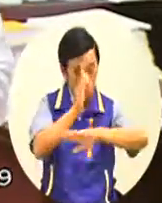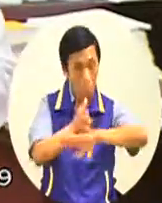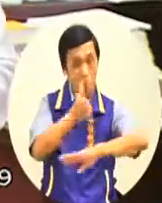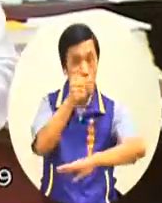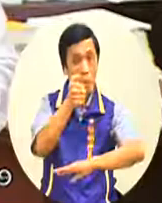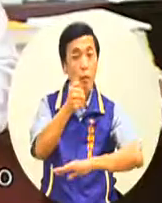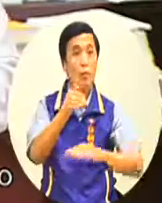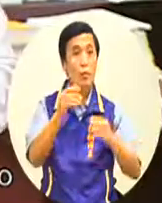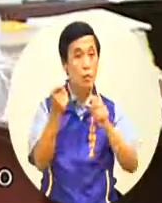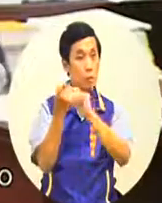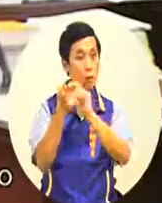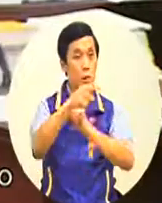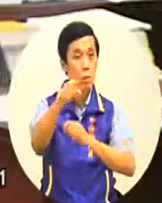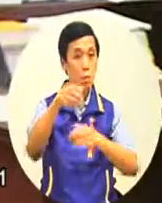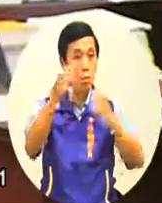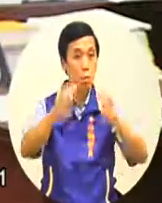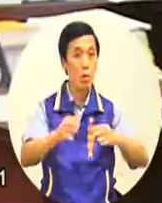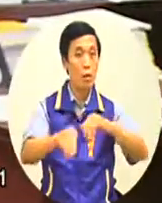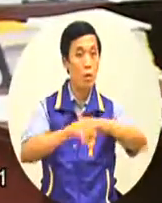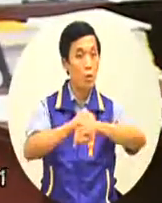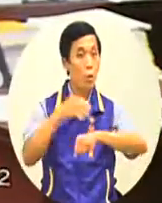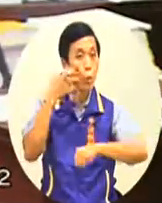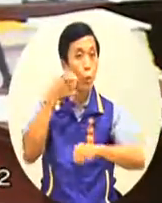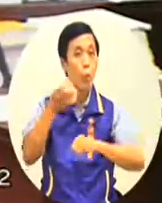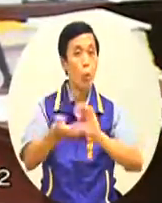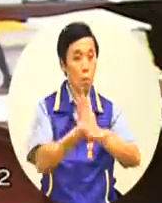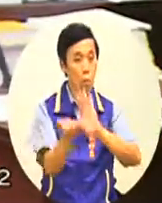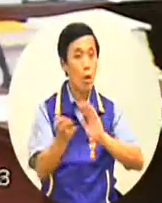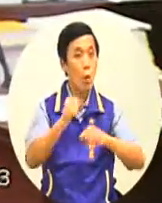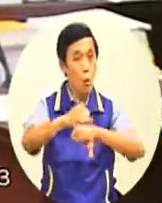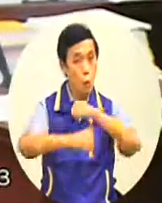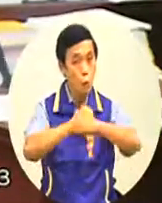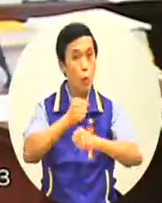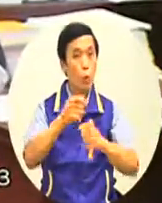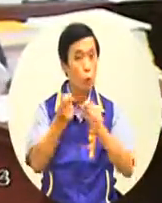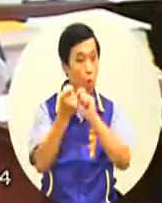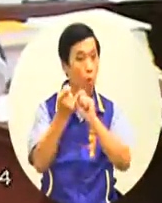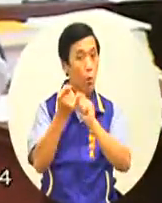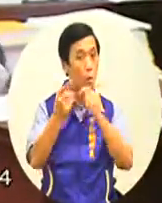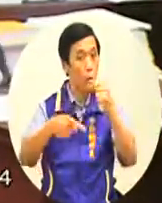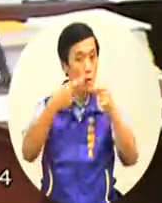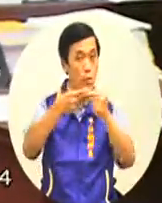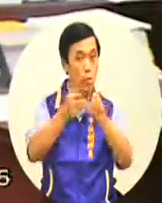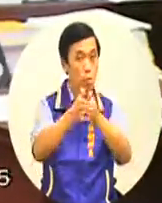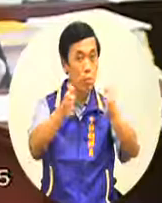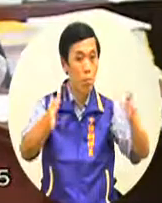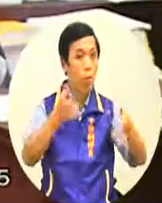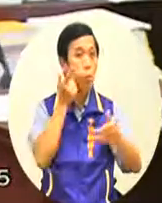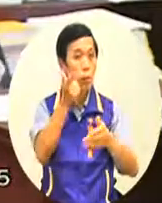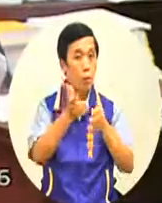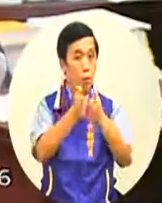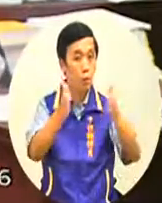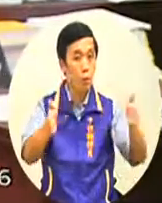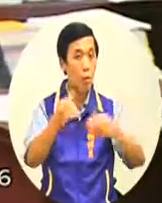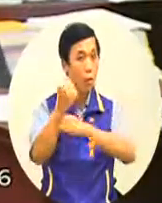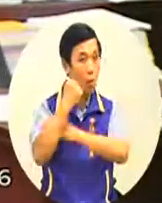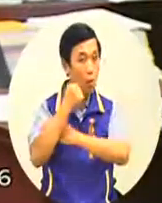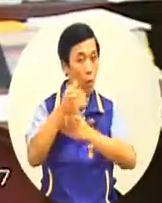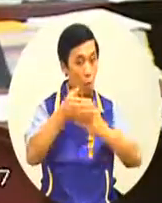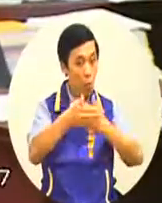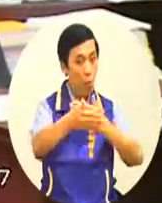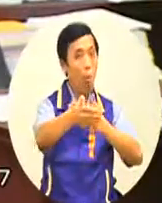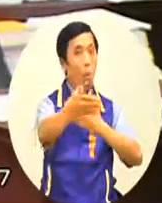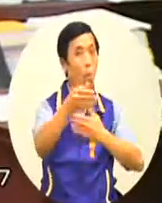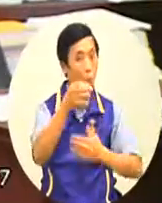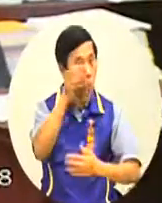不管是办的成果展或者是一些活动，其实看得到大家平时这半年这一年一直累积下来的努力的成果。像昨